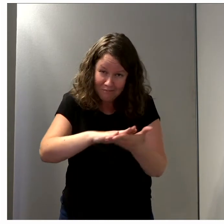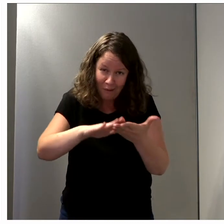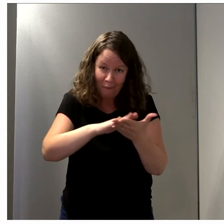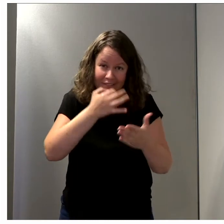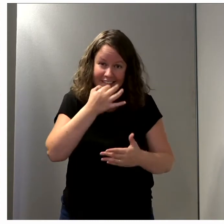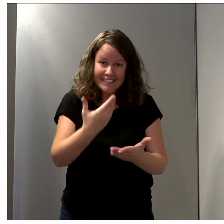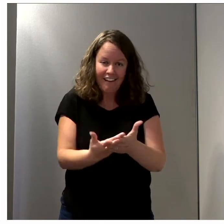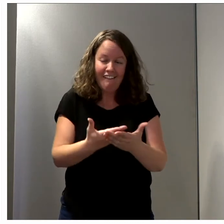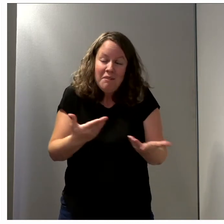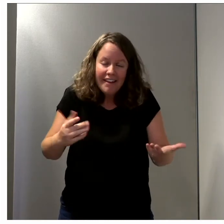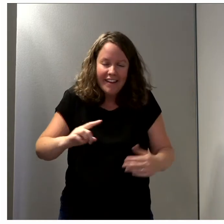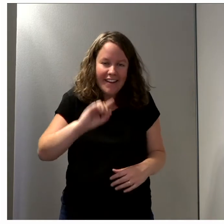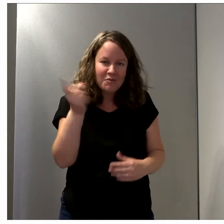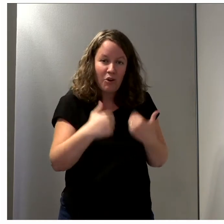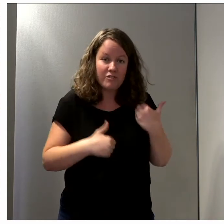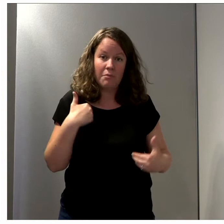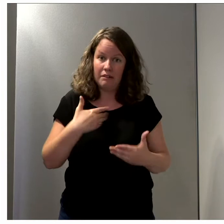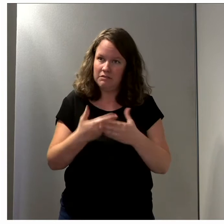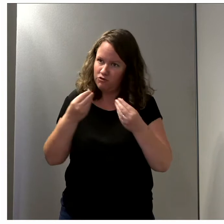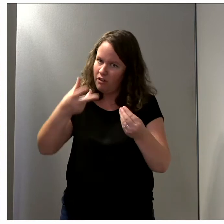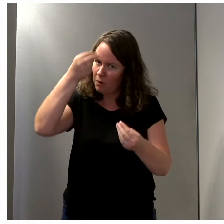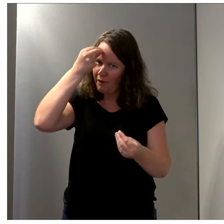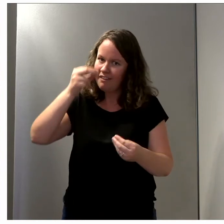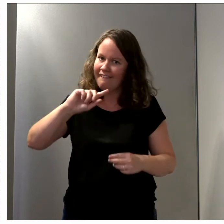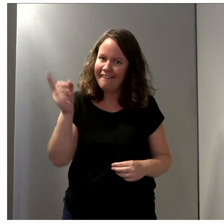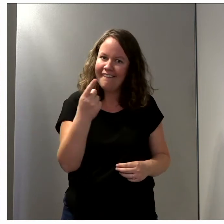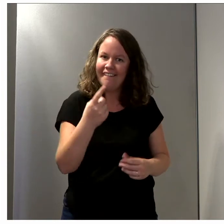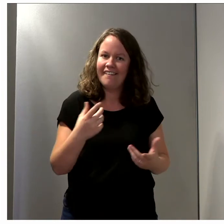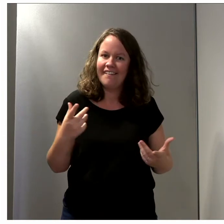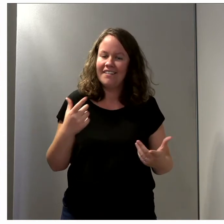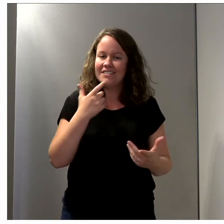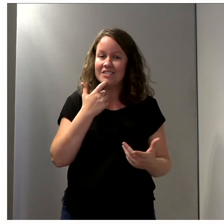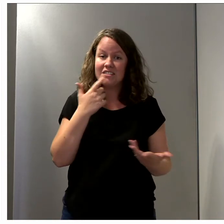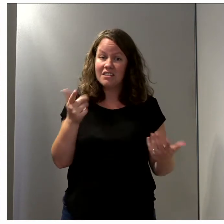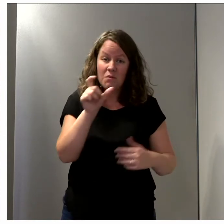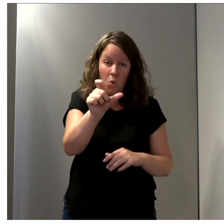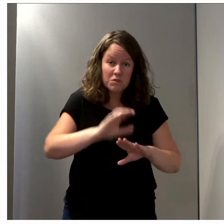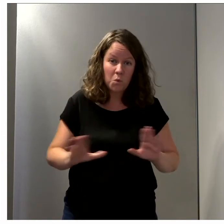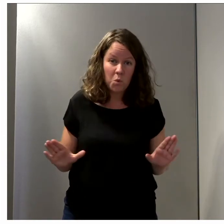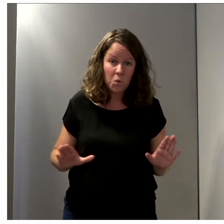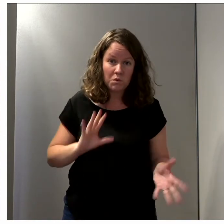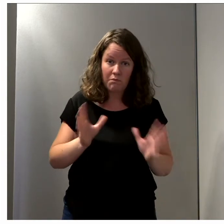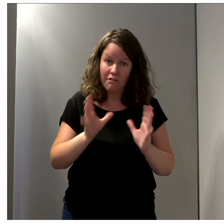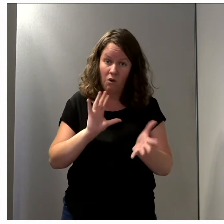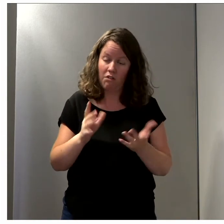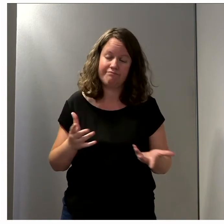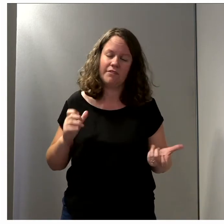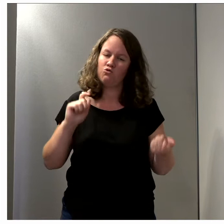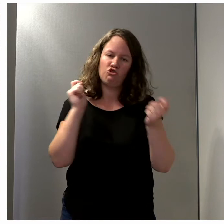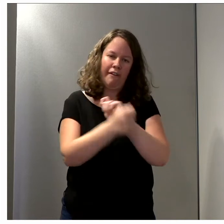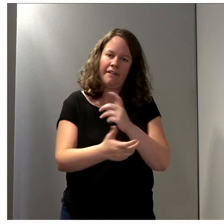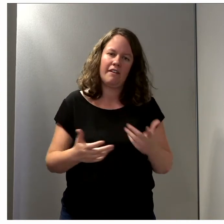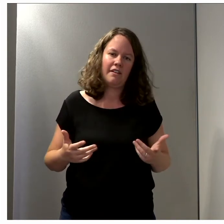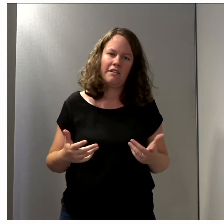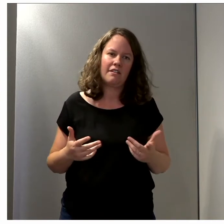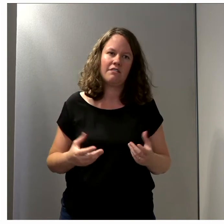c'est quelque chose que je fais vraiment comprendre à ces personnes que question de termes je dis que vraiment des fois il faudrait faire